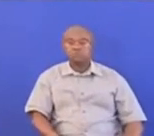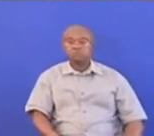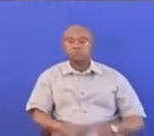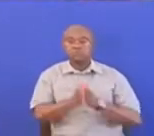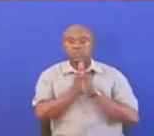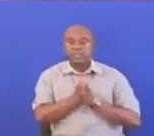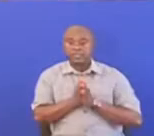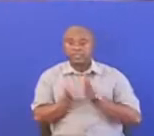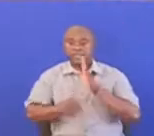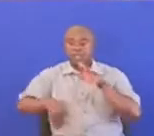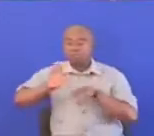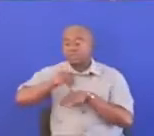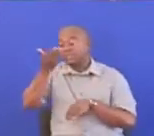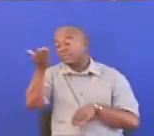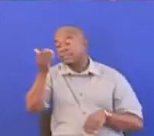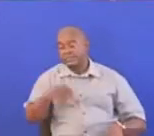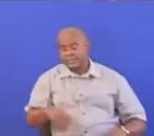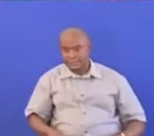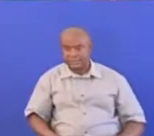Asante sana mwenyekiti.